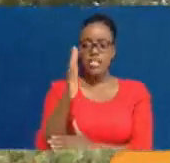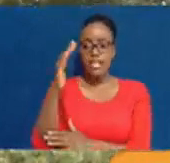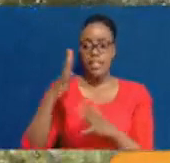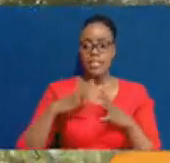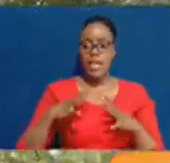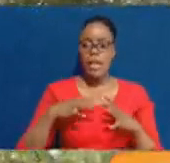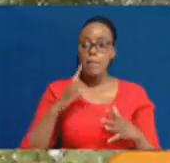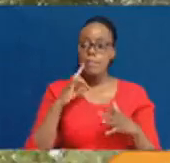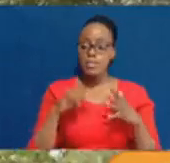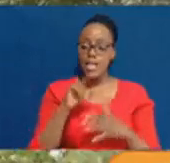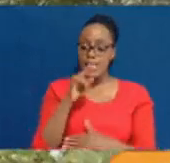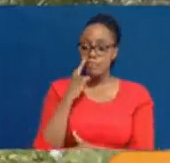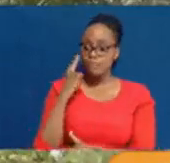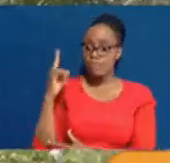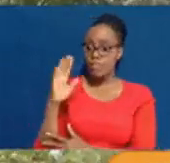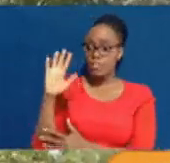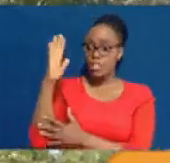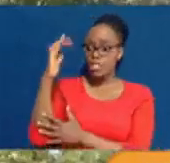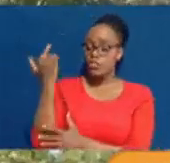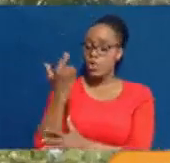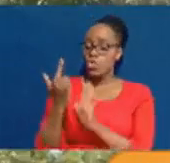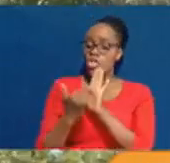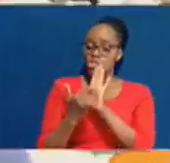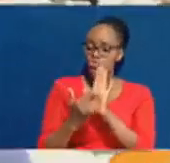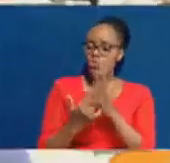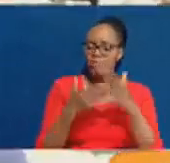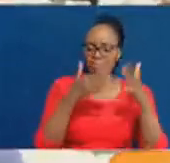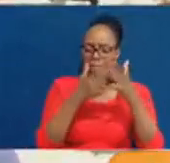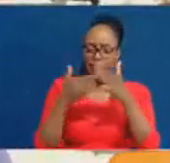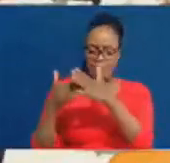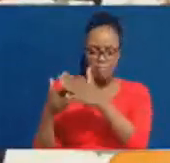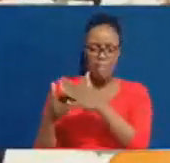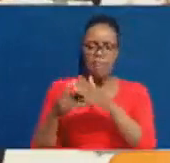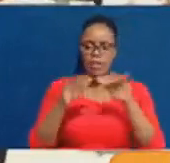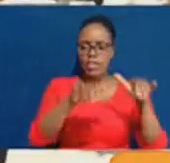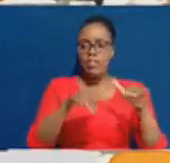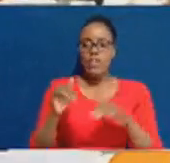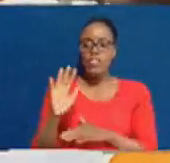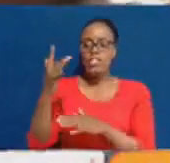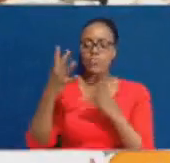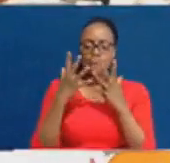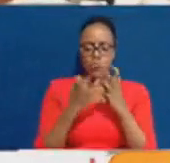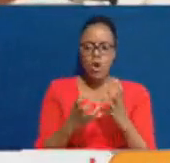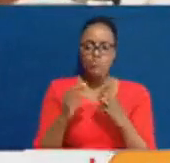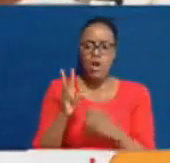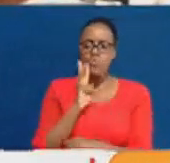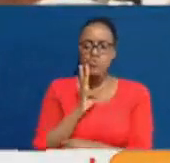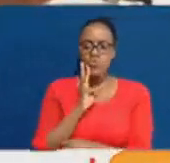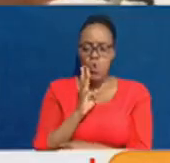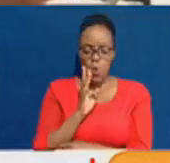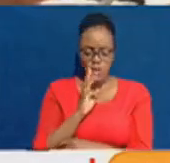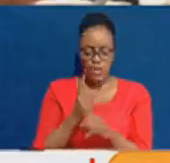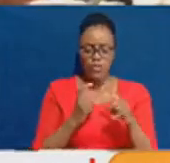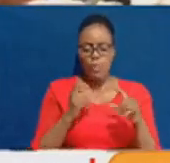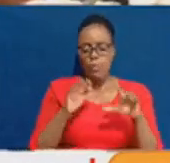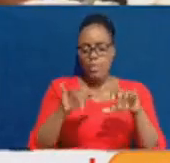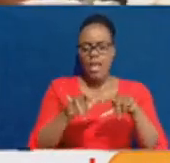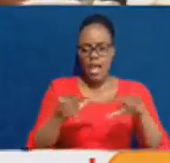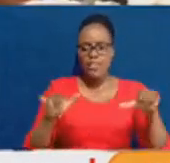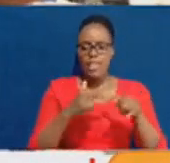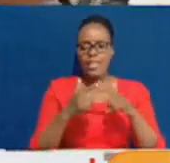wanasema mti huu ni kizingiti cha kilimo. Huu mti kwanza, kitu wa kwanza, unanyonya maji katika ardhi na